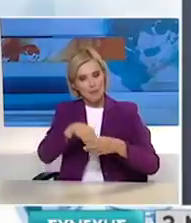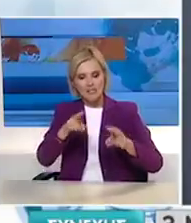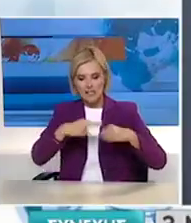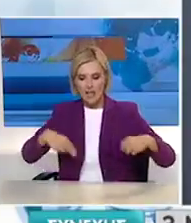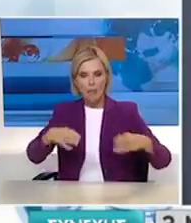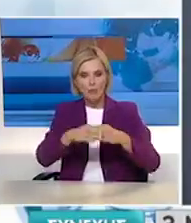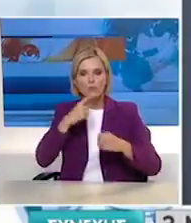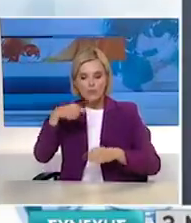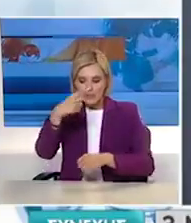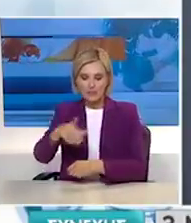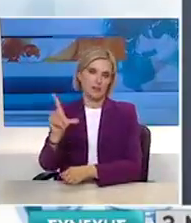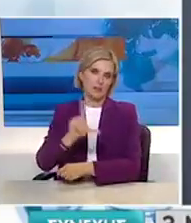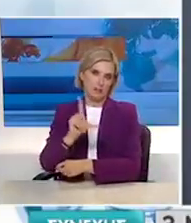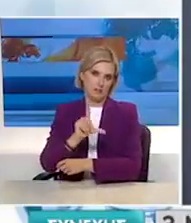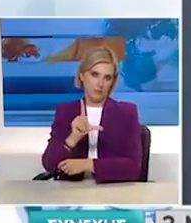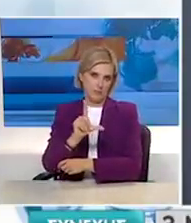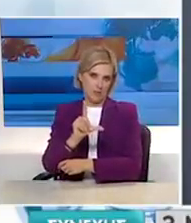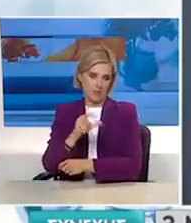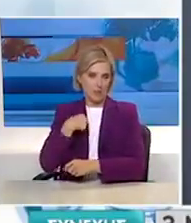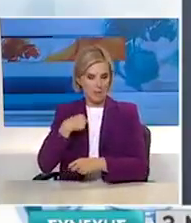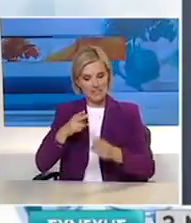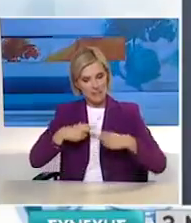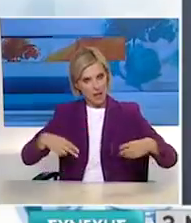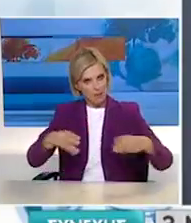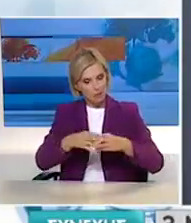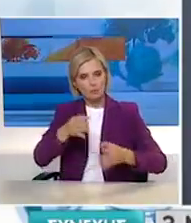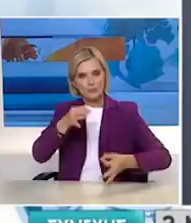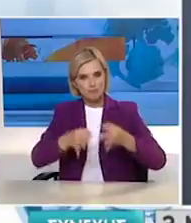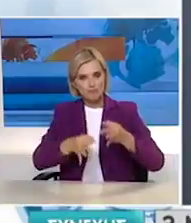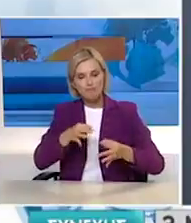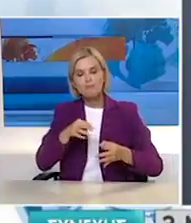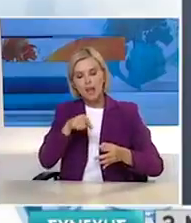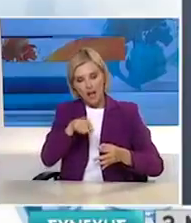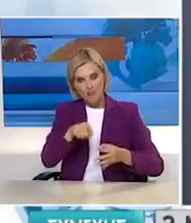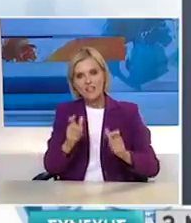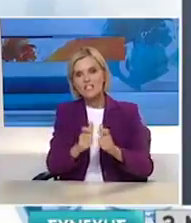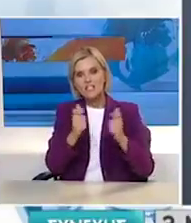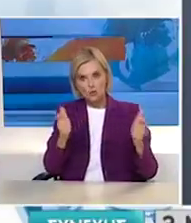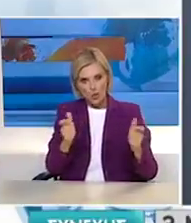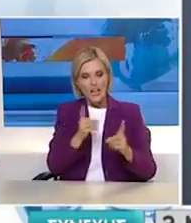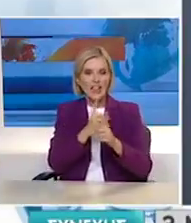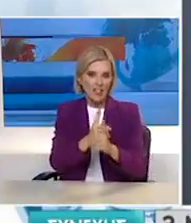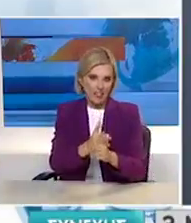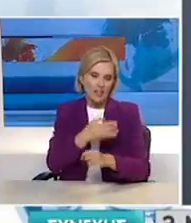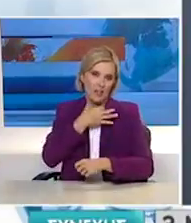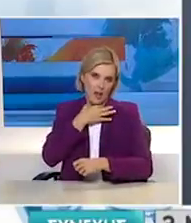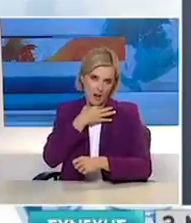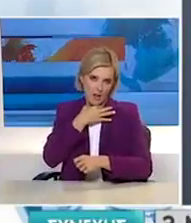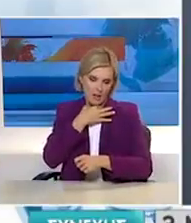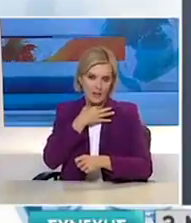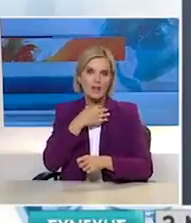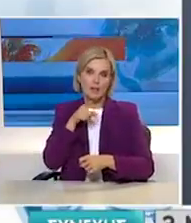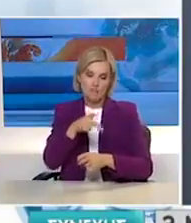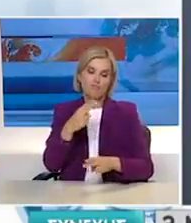ατζέντα της Δευτέρας, στην Επιτροπή μας. Τα σχολεία φυσικά και αυτά τα παιδιά έχουν μια ακόμα παραπάνω